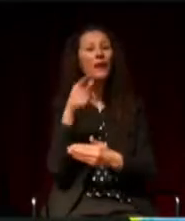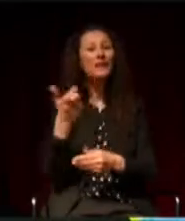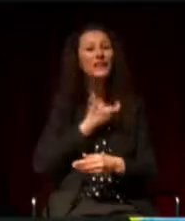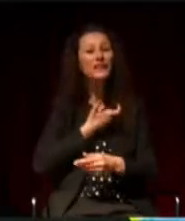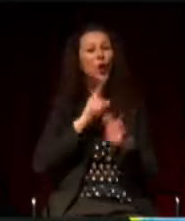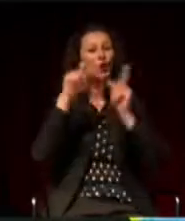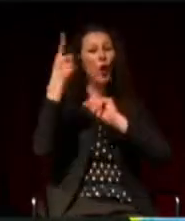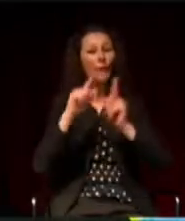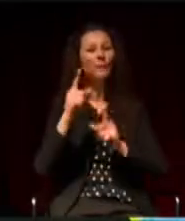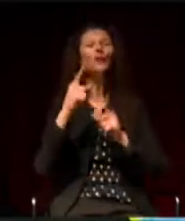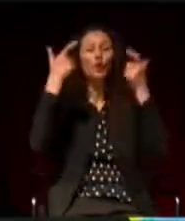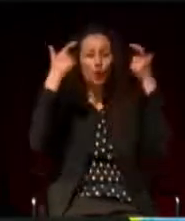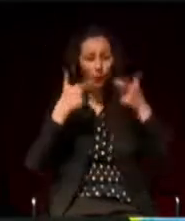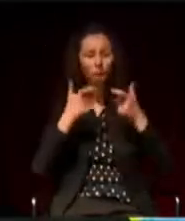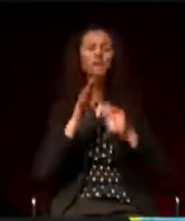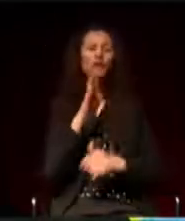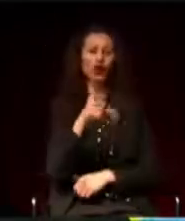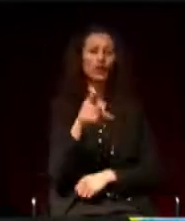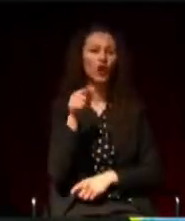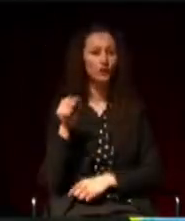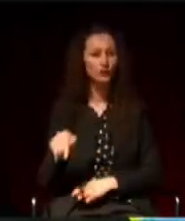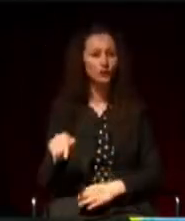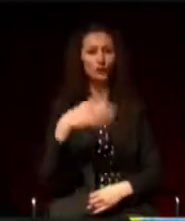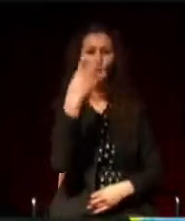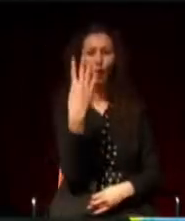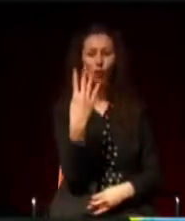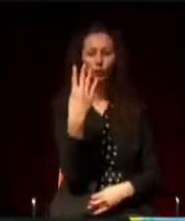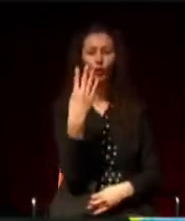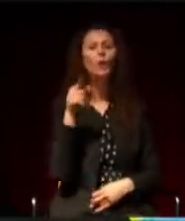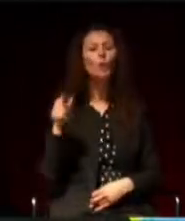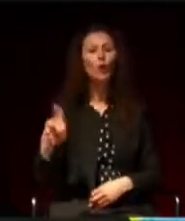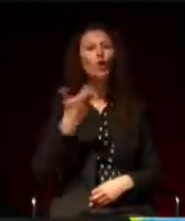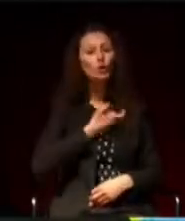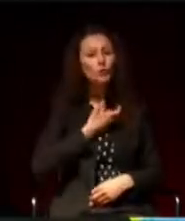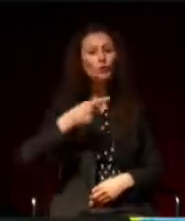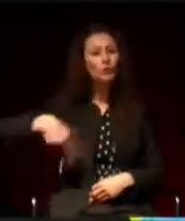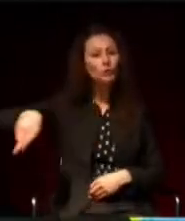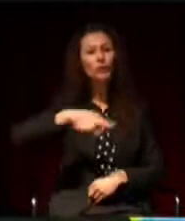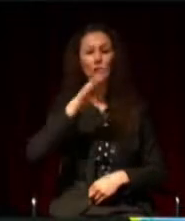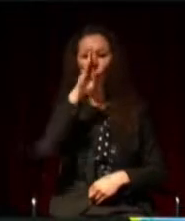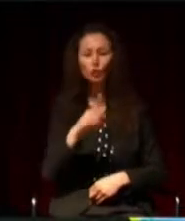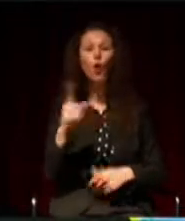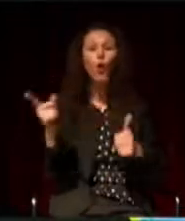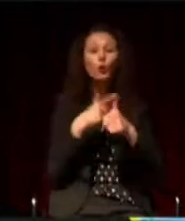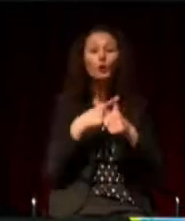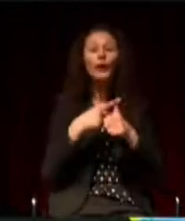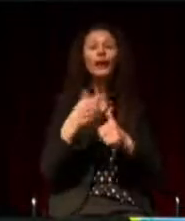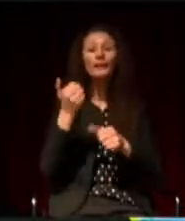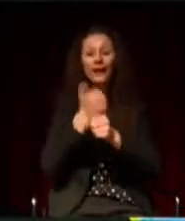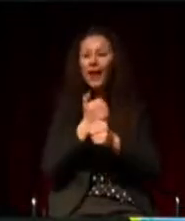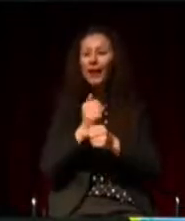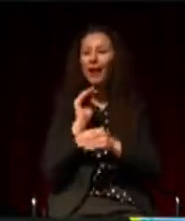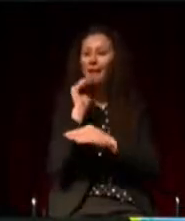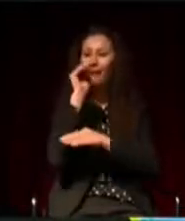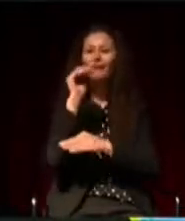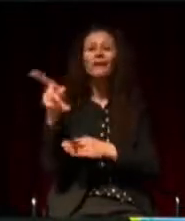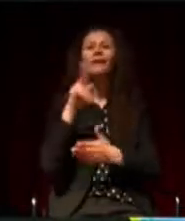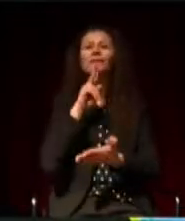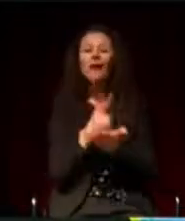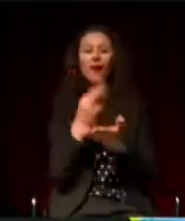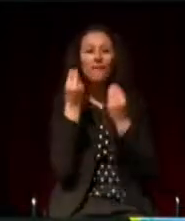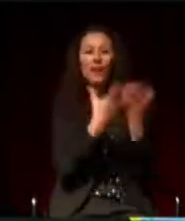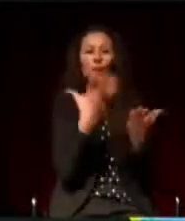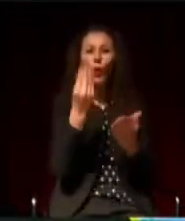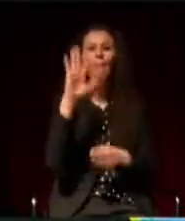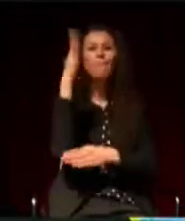yasa yönetmelik hükümleri geçerlidir. 4. Bu usul ve esaslar doğrultusunda öncelikle genel hayati etkinlik kararı verilmiş